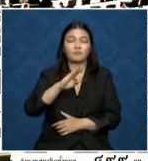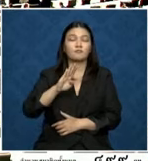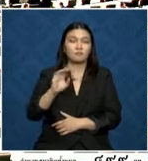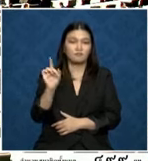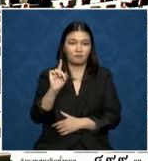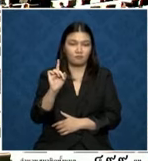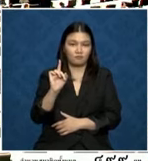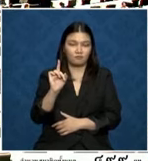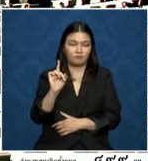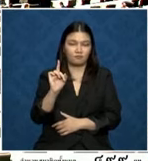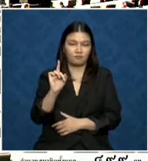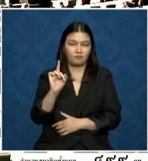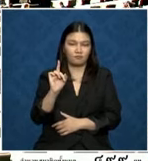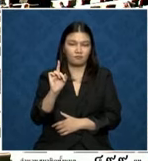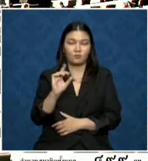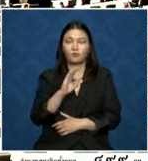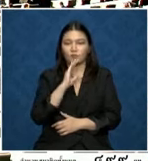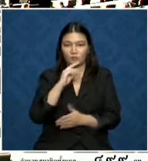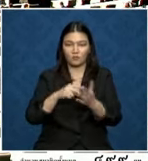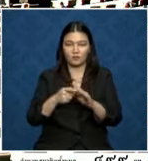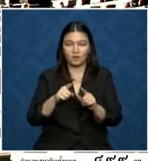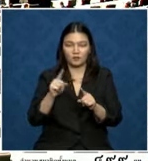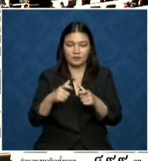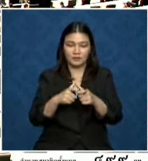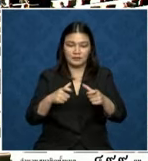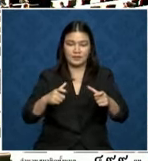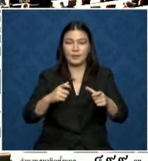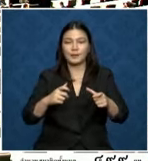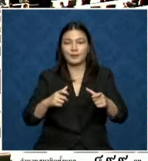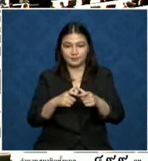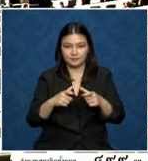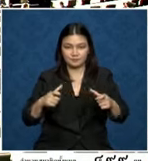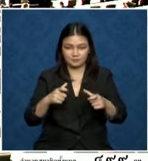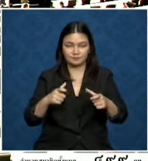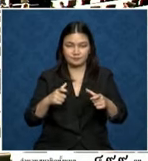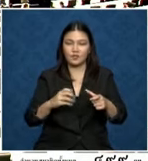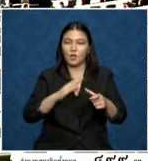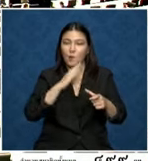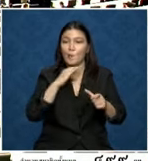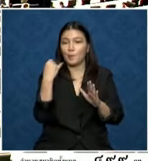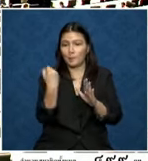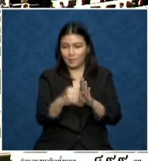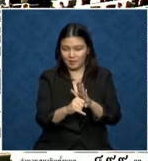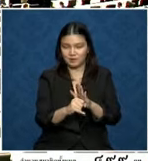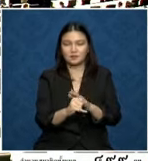ติว่าด้วยความผิดอันเกิดจากการใช้เช็คพ.ศ.